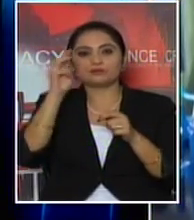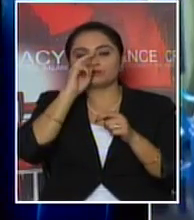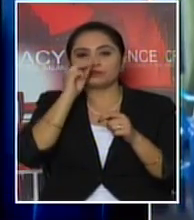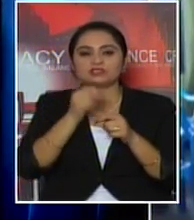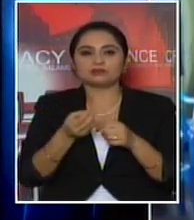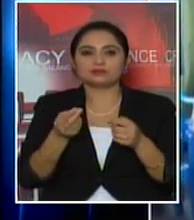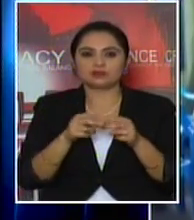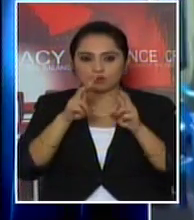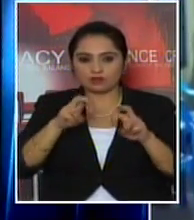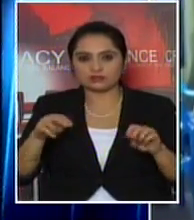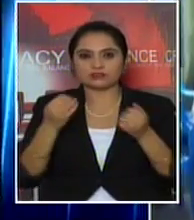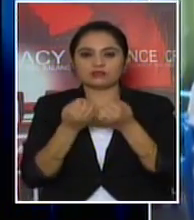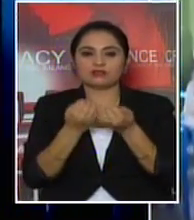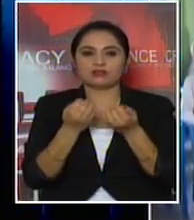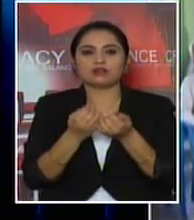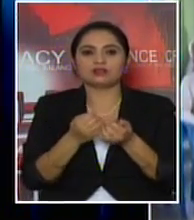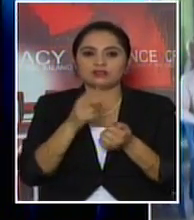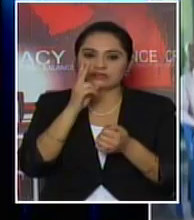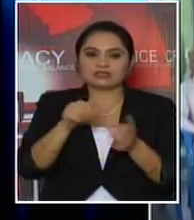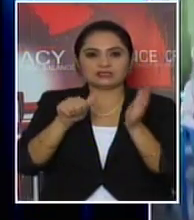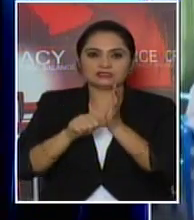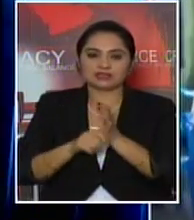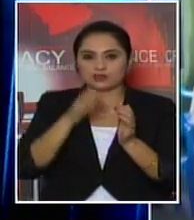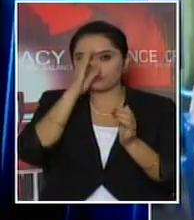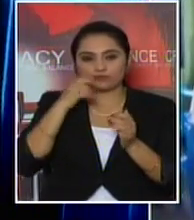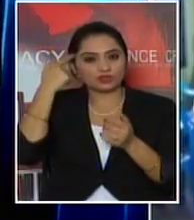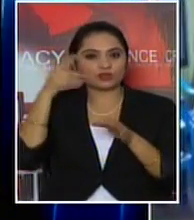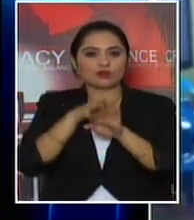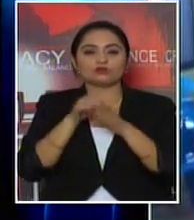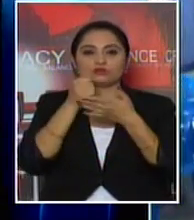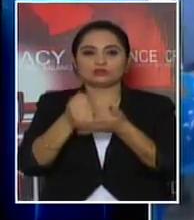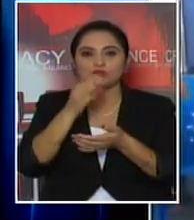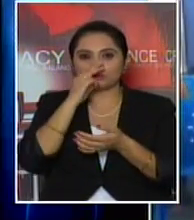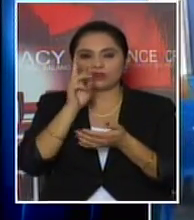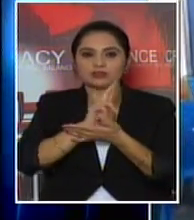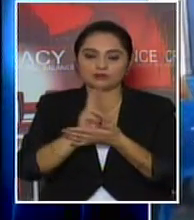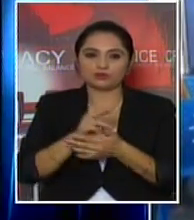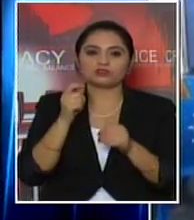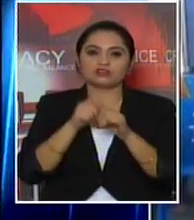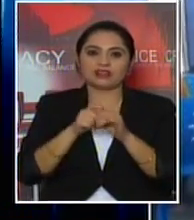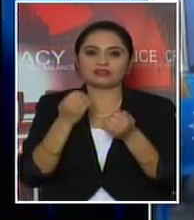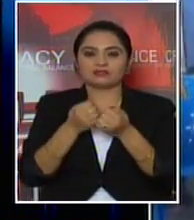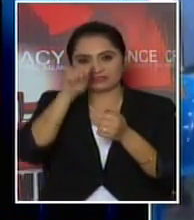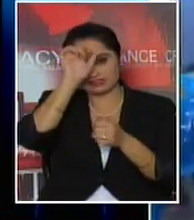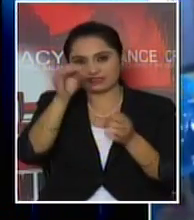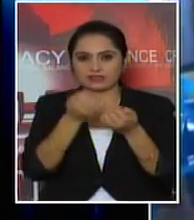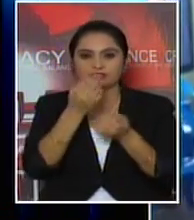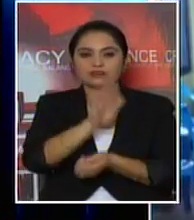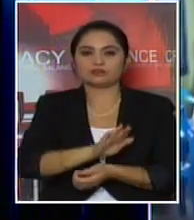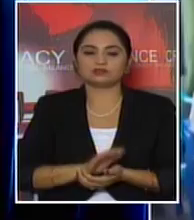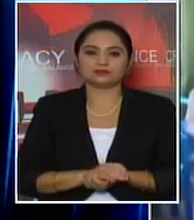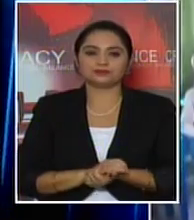बृहत अध्ययन अनुसन्धान गर्न सोही जिल्लाका विज्ञहरूको सहयोगमा रिपोर्ट तयार गर्ने जनाएको छ।